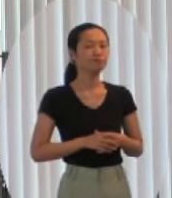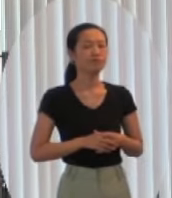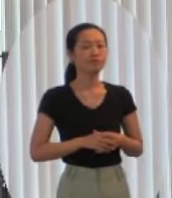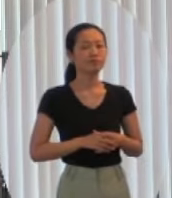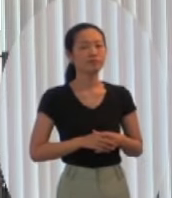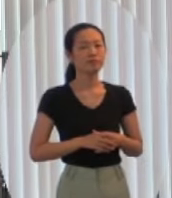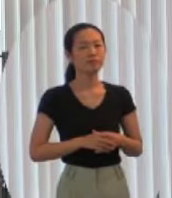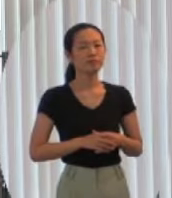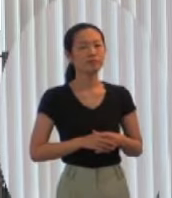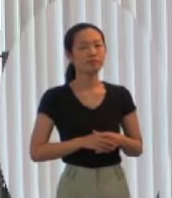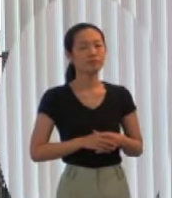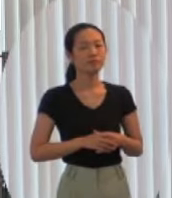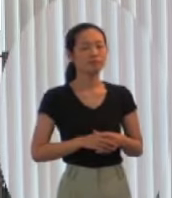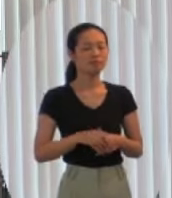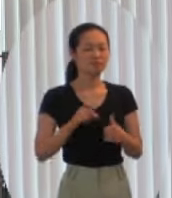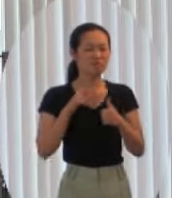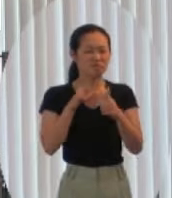訪れません。